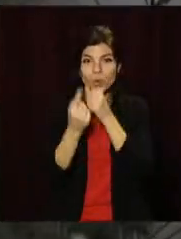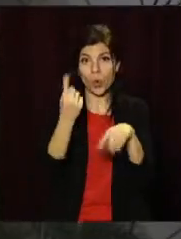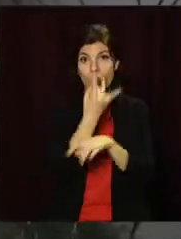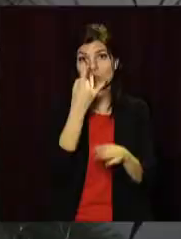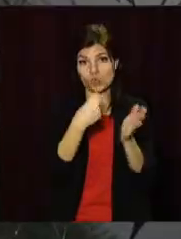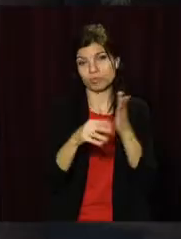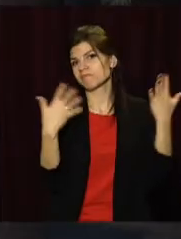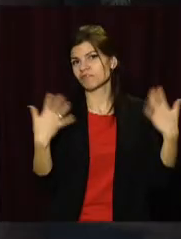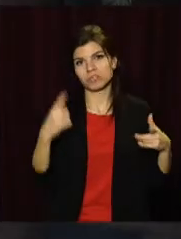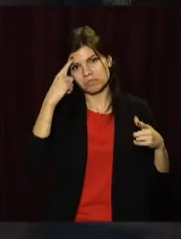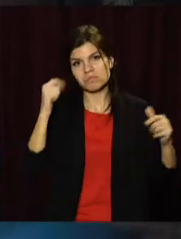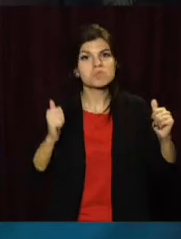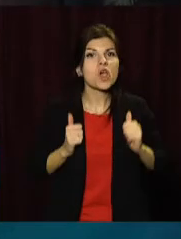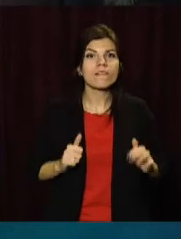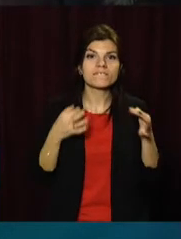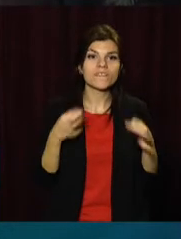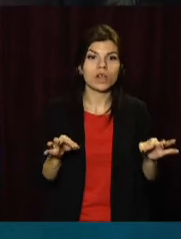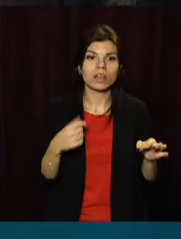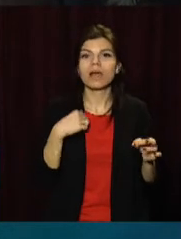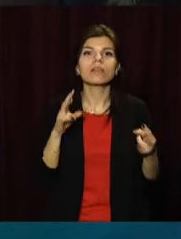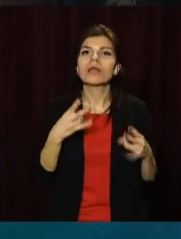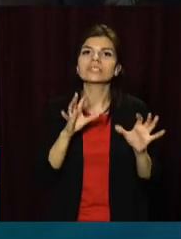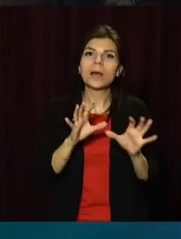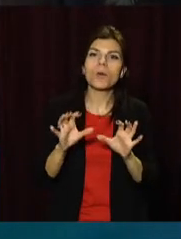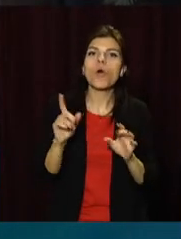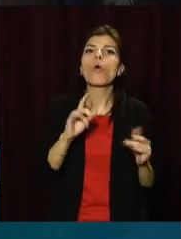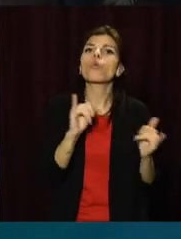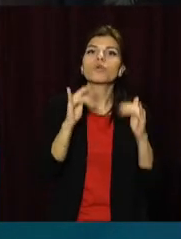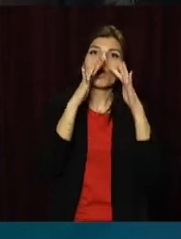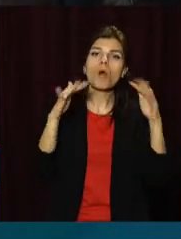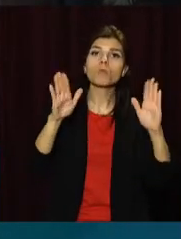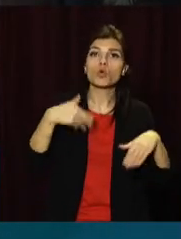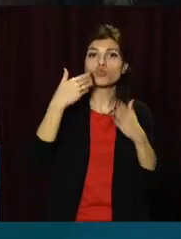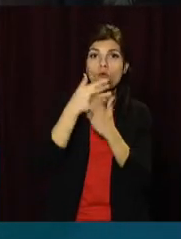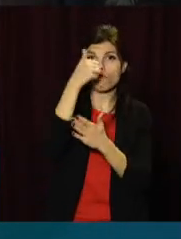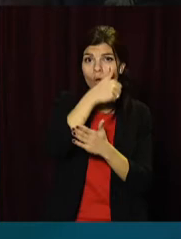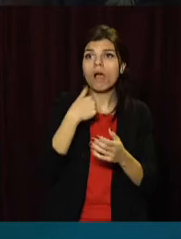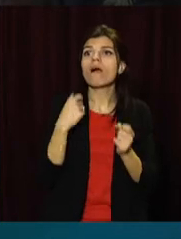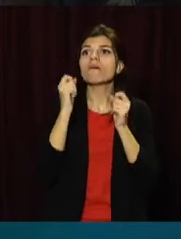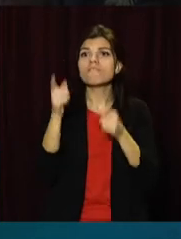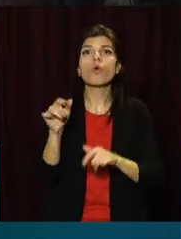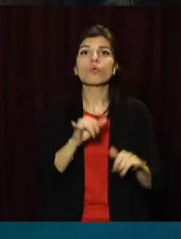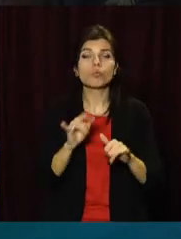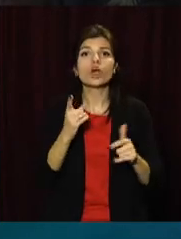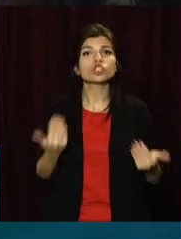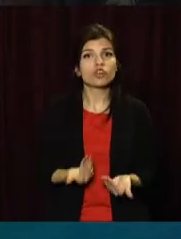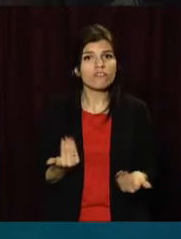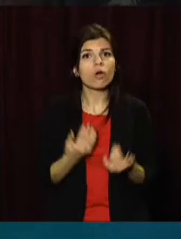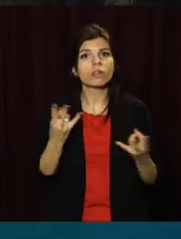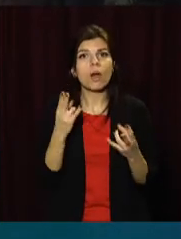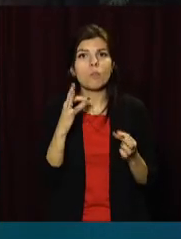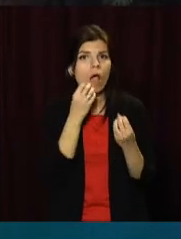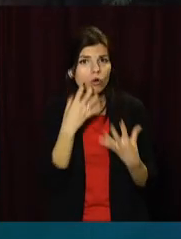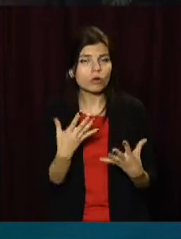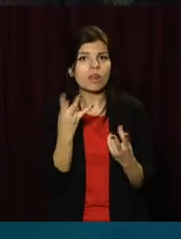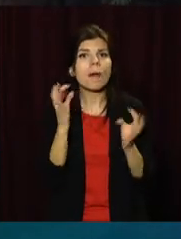не переймається. Як мінімум, мені не потрібно заботитися о тому, щоб її кудись після Нового року відправити. Тому що живу потрібно по-хорошому